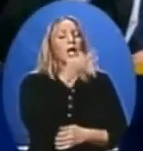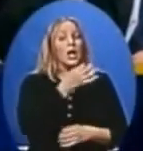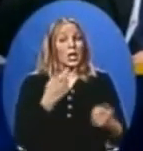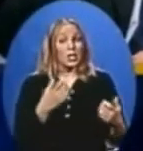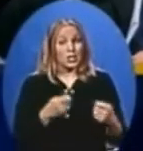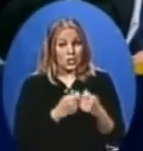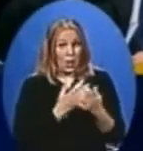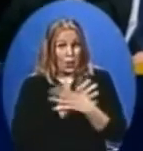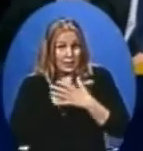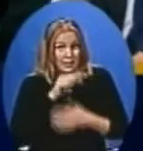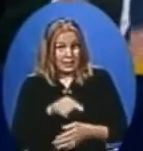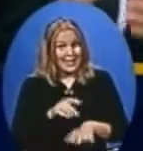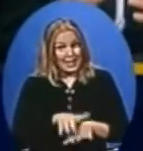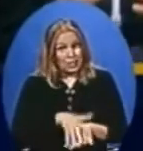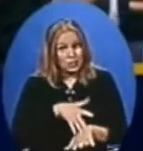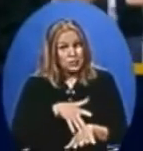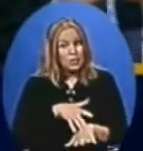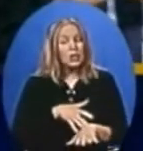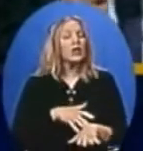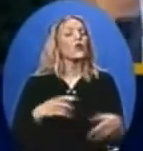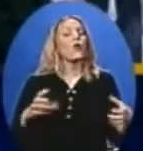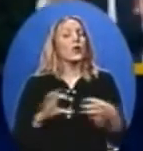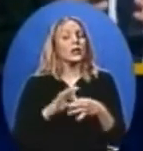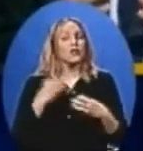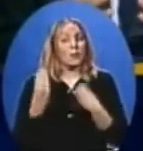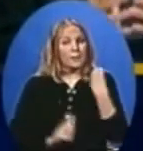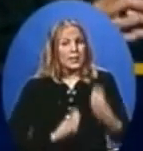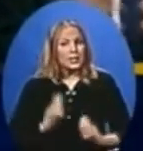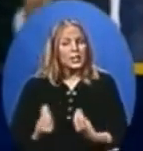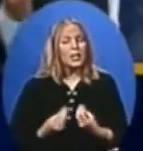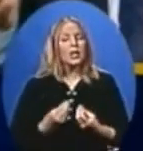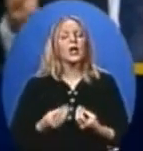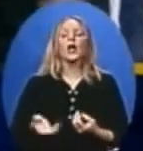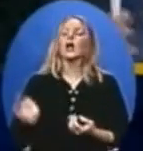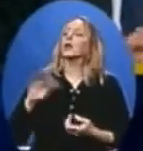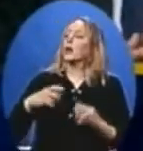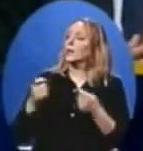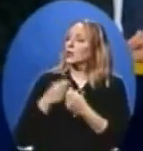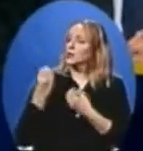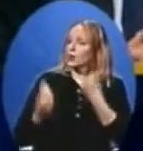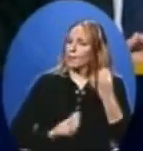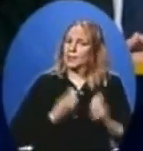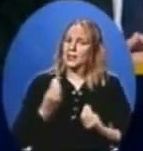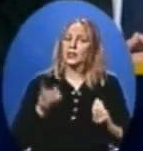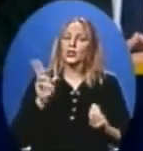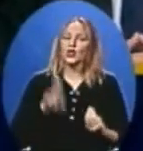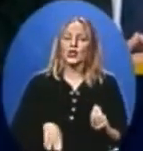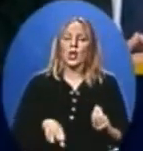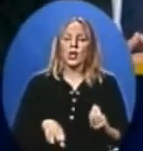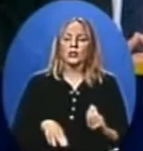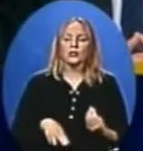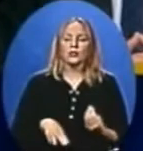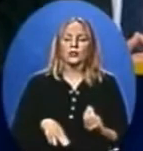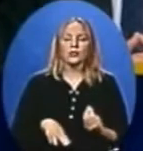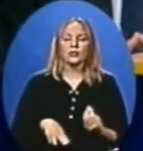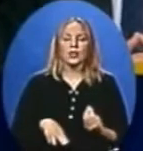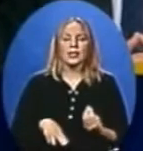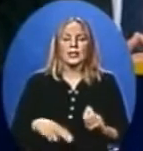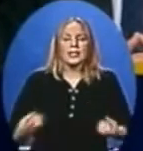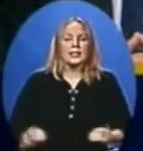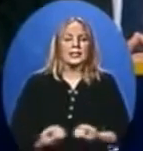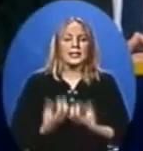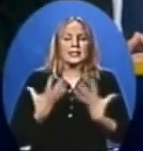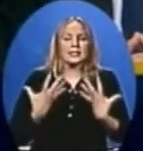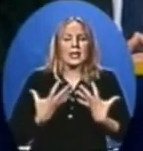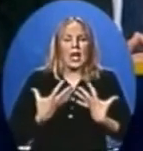הוא קשר רגשי, הוא קשר מיני, הוא קשר שמה. גם בקשר מיני יש יצירה